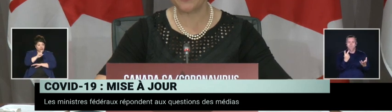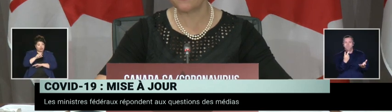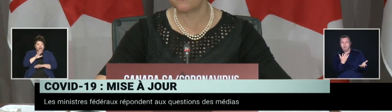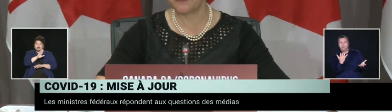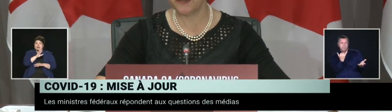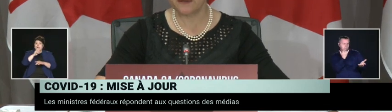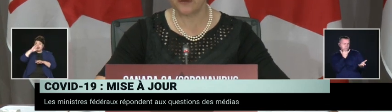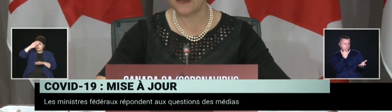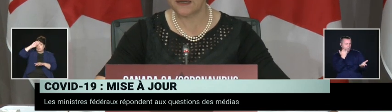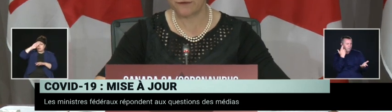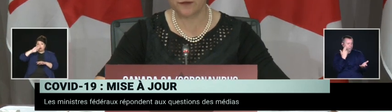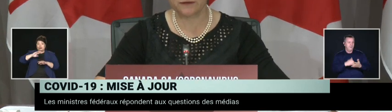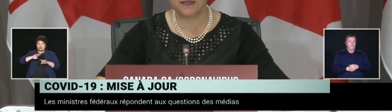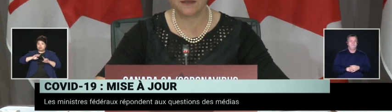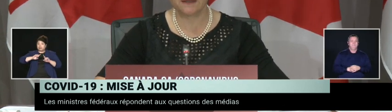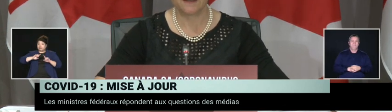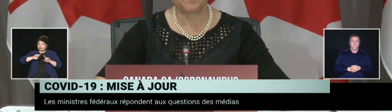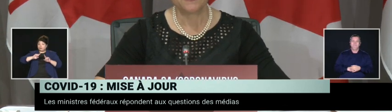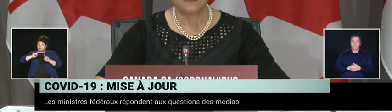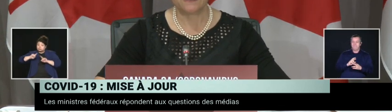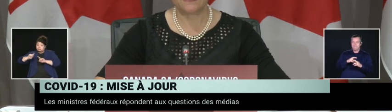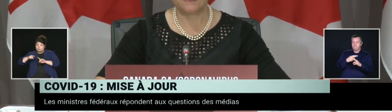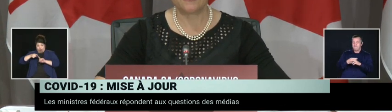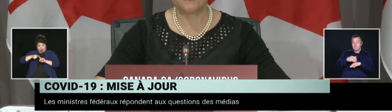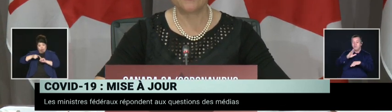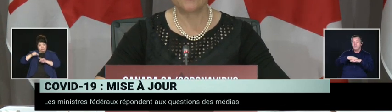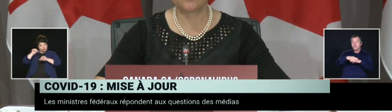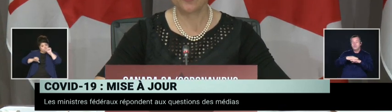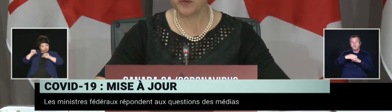Concernant la prise des températures à la frontière,